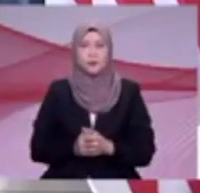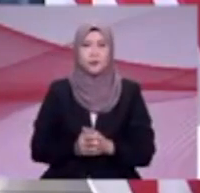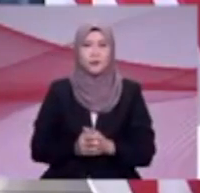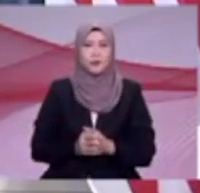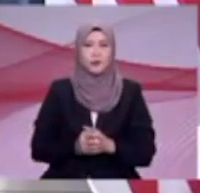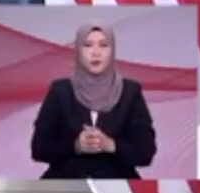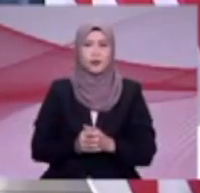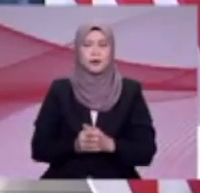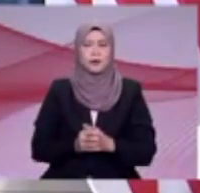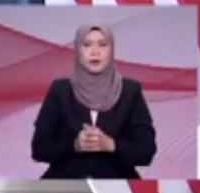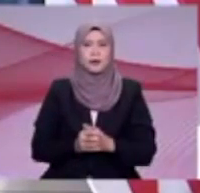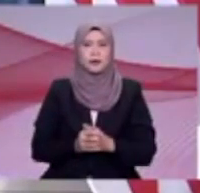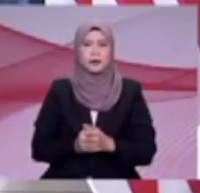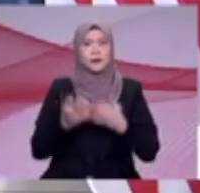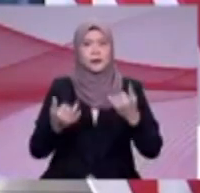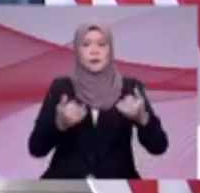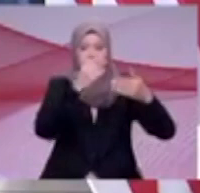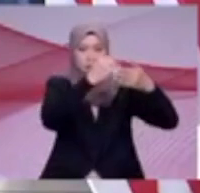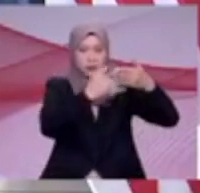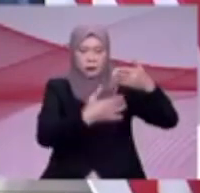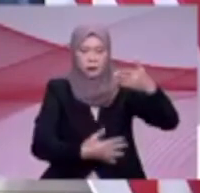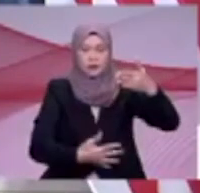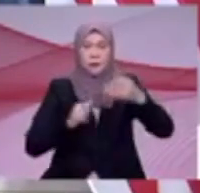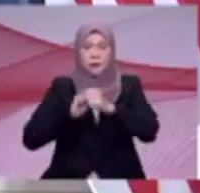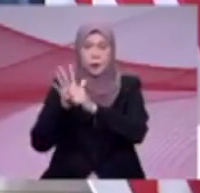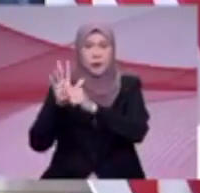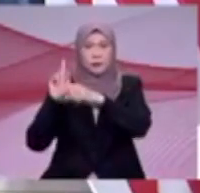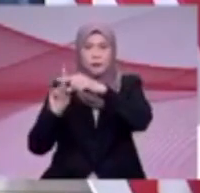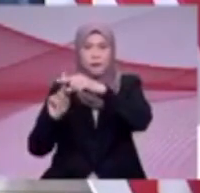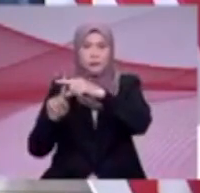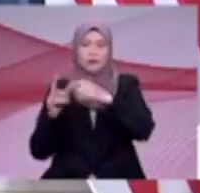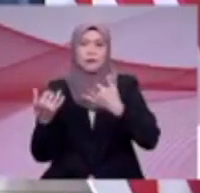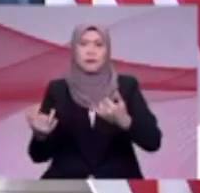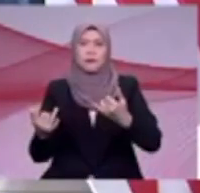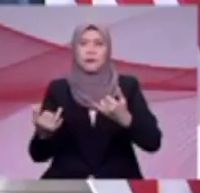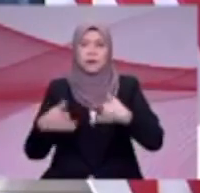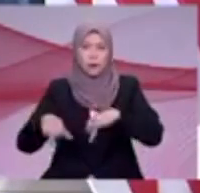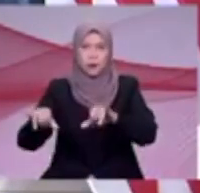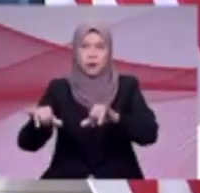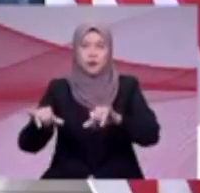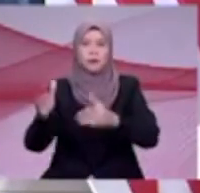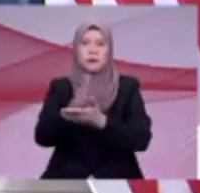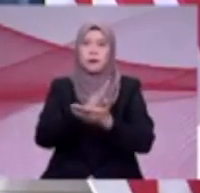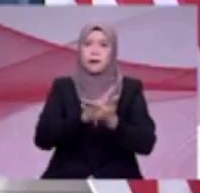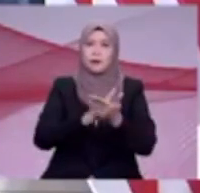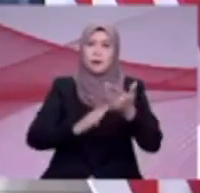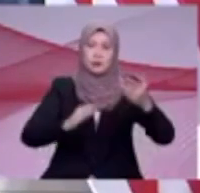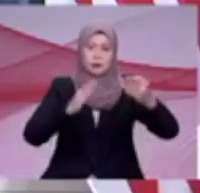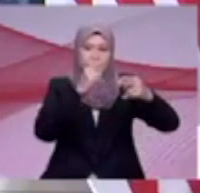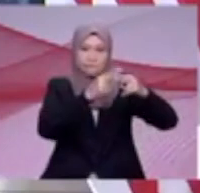Pendekatan senarai positif diteruskan, iaitu hanya sektor yang